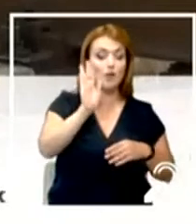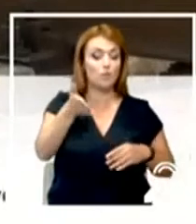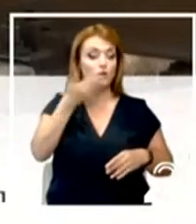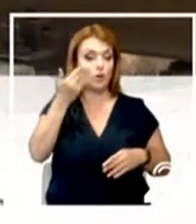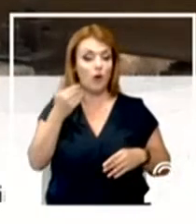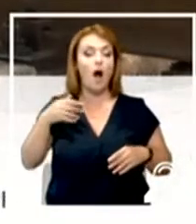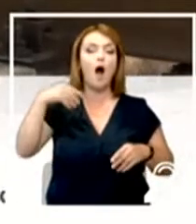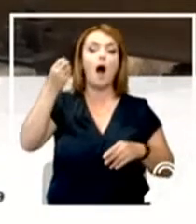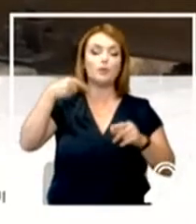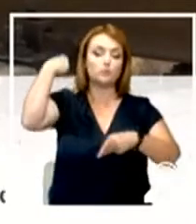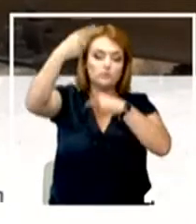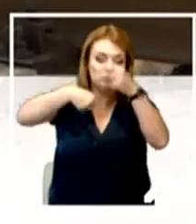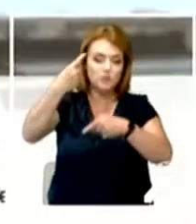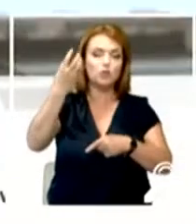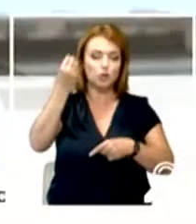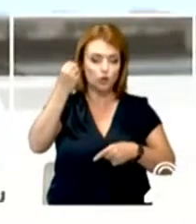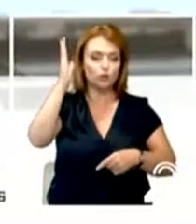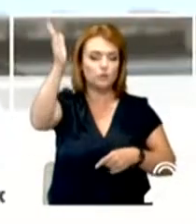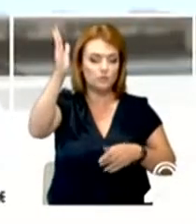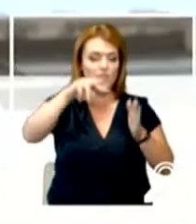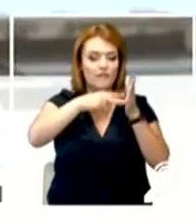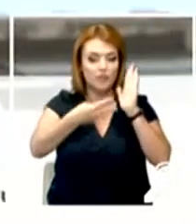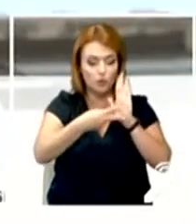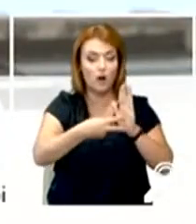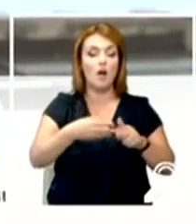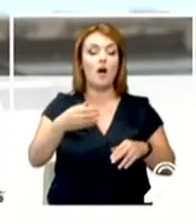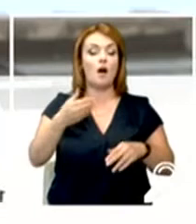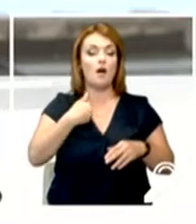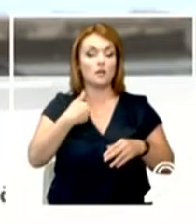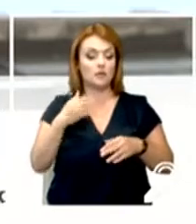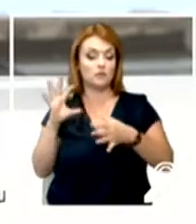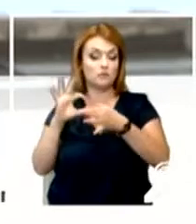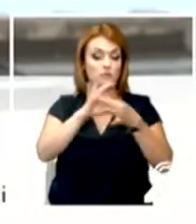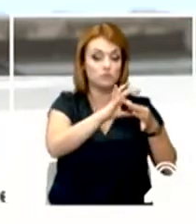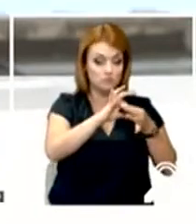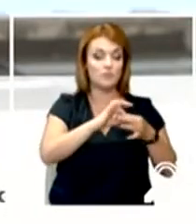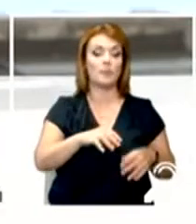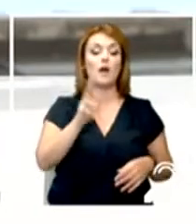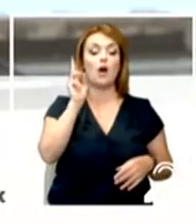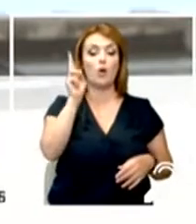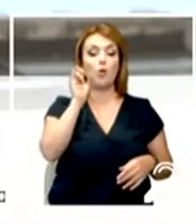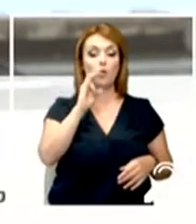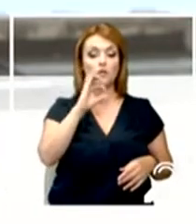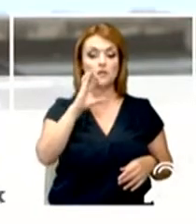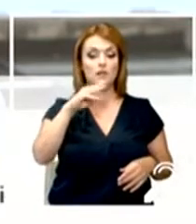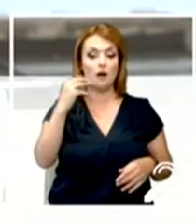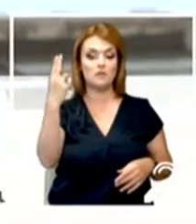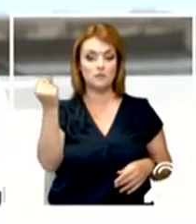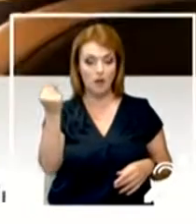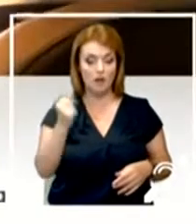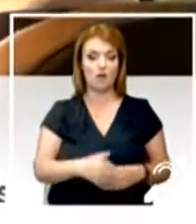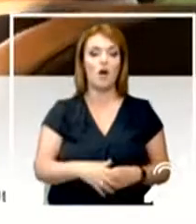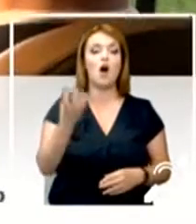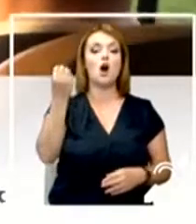cu mai mult de 100 de kilometri. Vom putea merge la Odessa prin Zatoca, Carolina Bugaz,